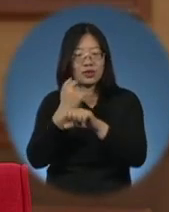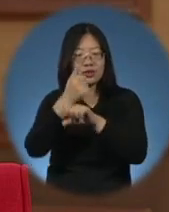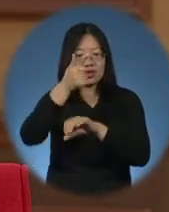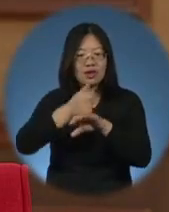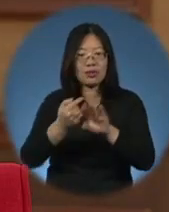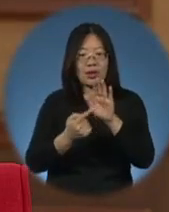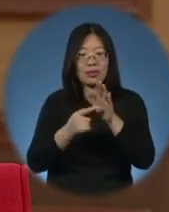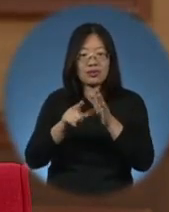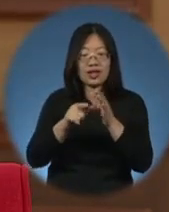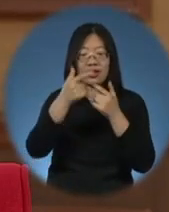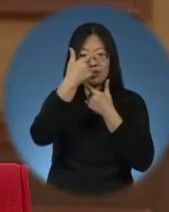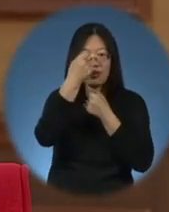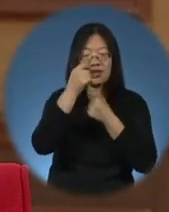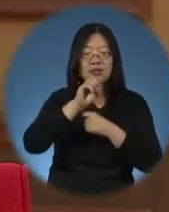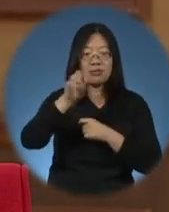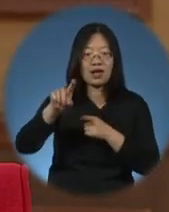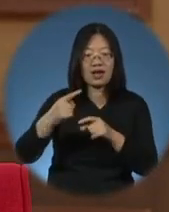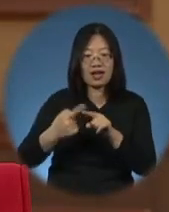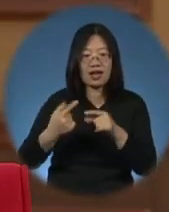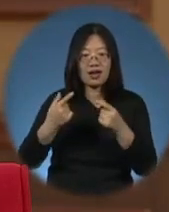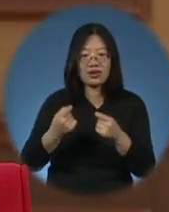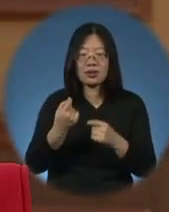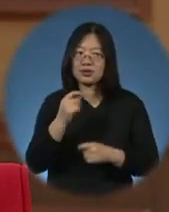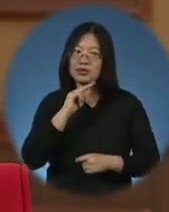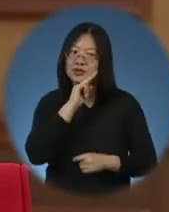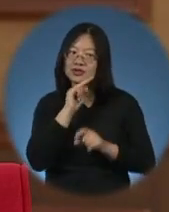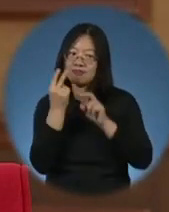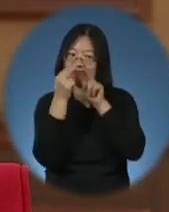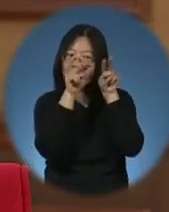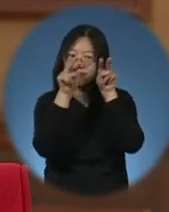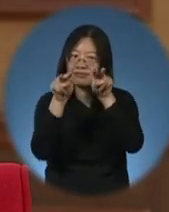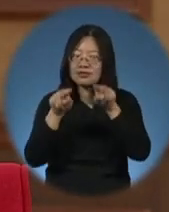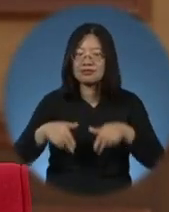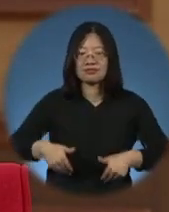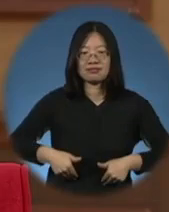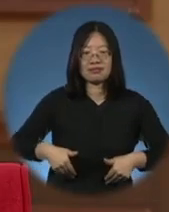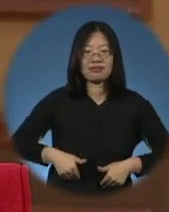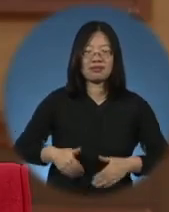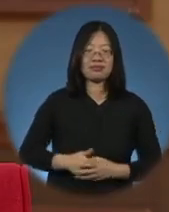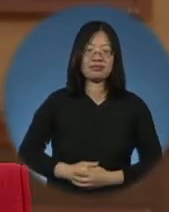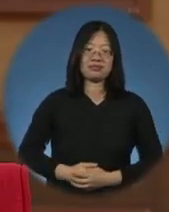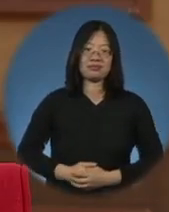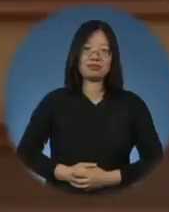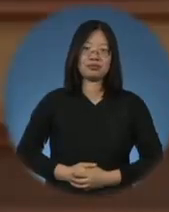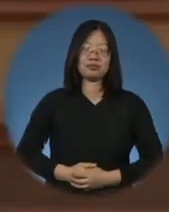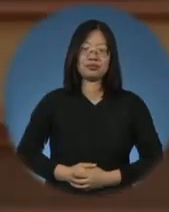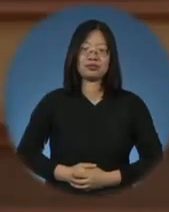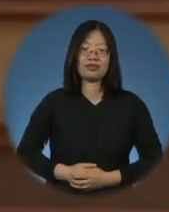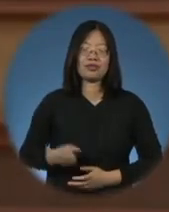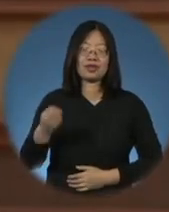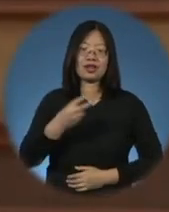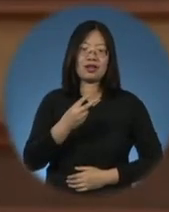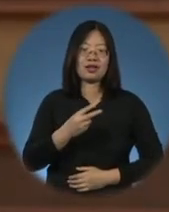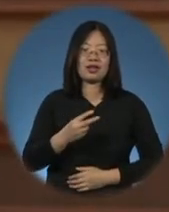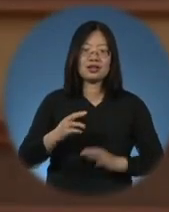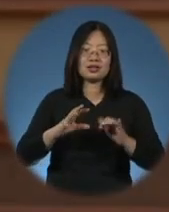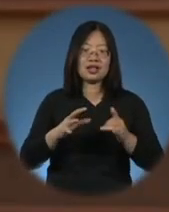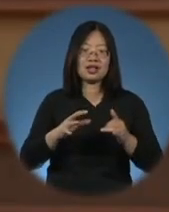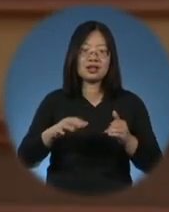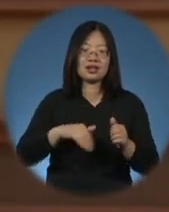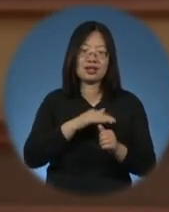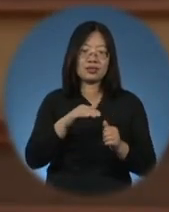결과를 발표할 때 지금 정확히 하신 것처럼 약간은 의심의 눈으로 보시는 것이 좀 필요해요. 네. 그리고 세상